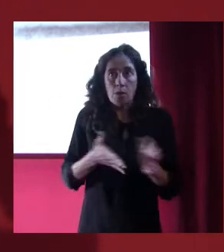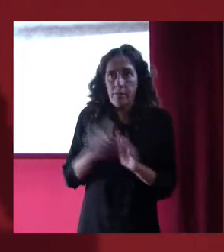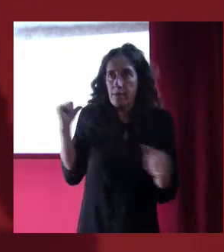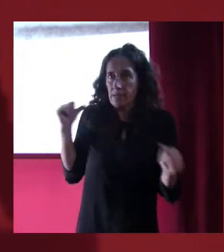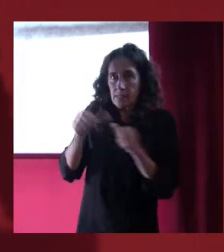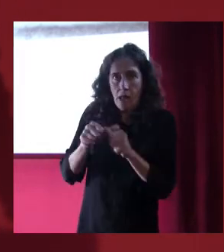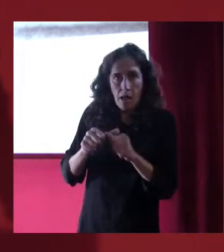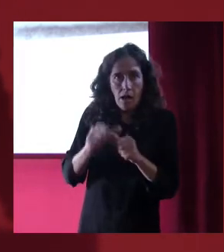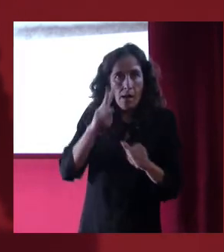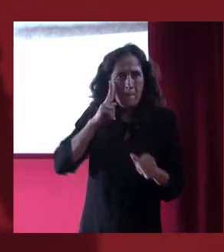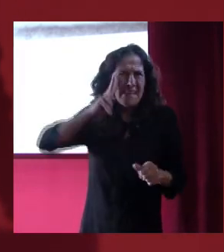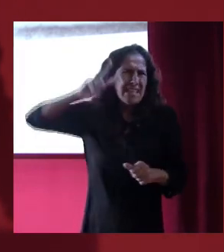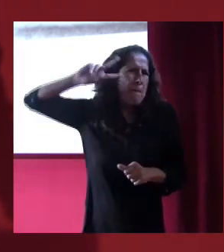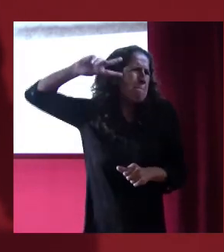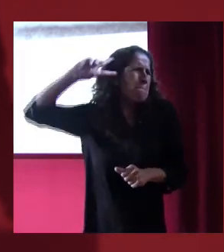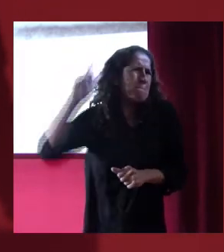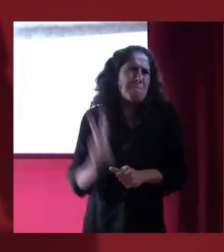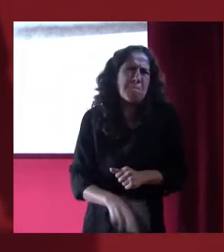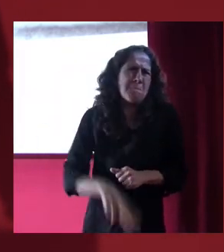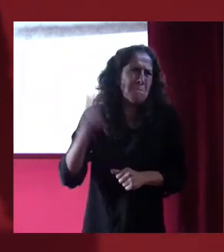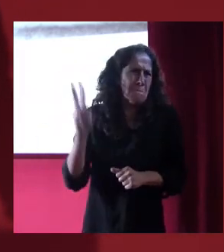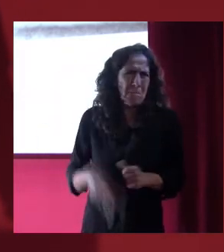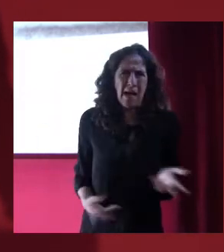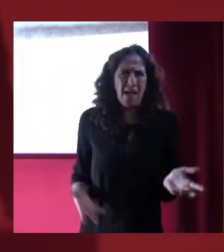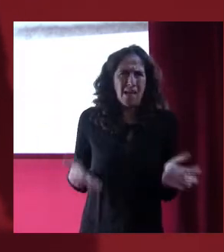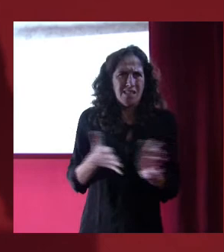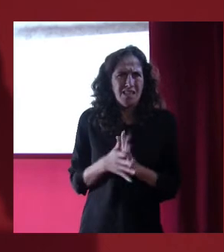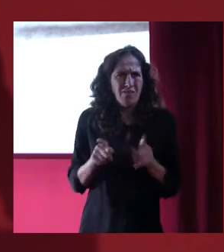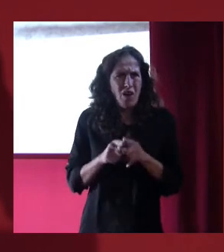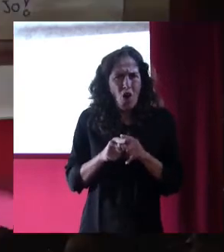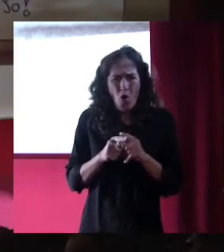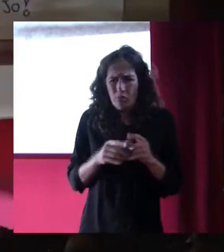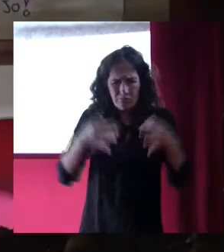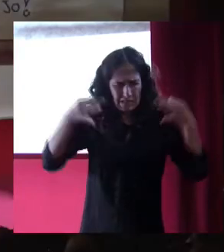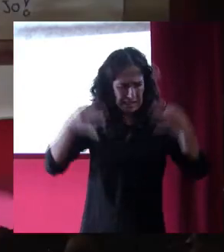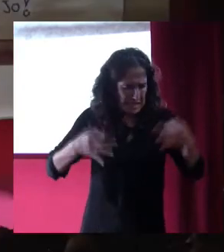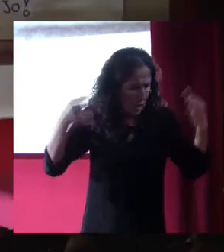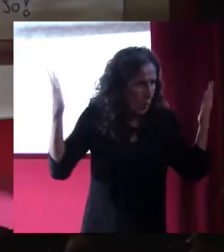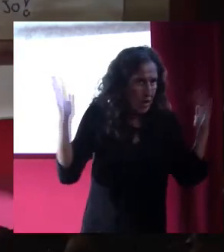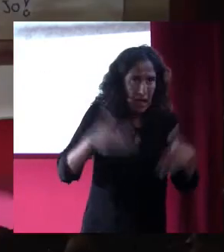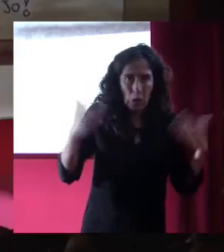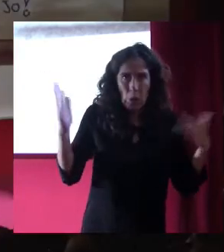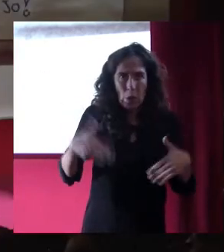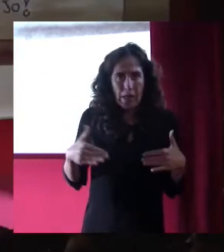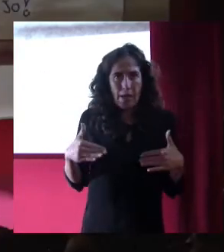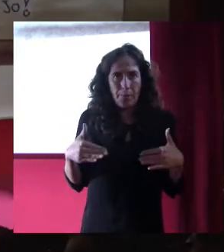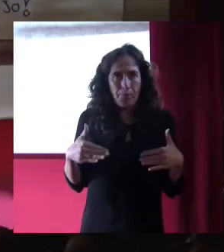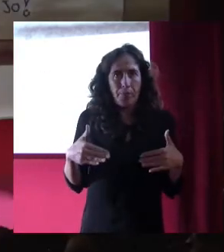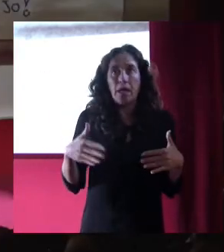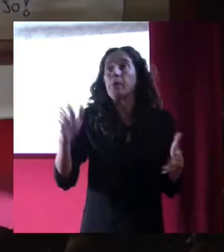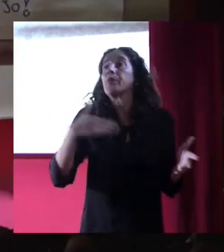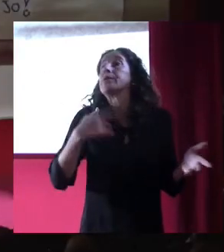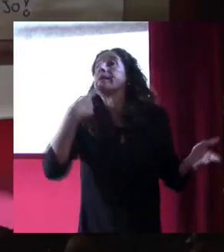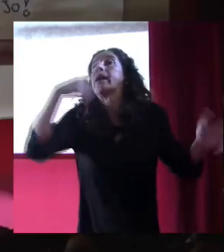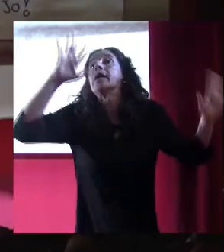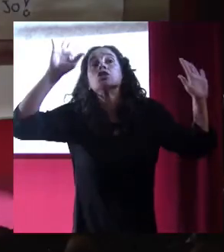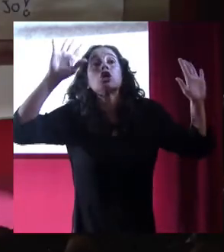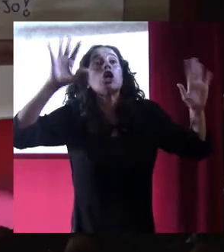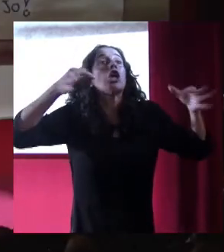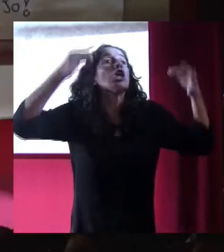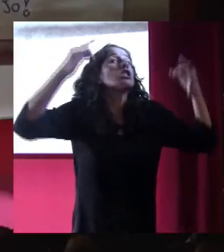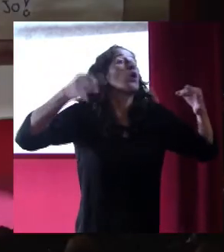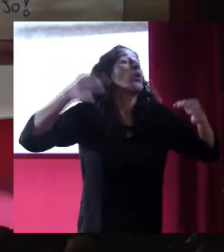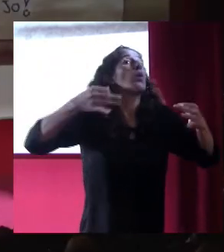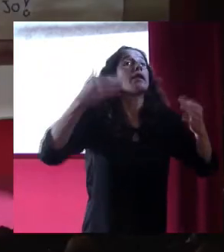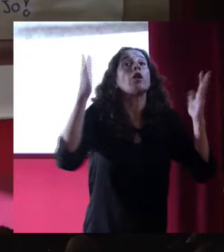recent de Barcelona, mai havíem sigut víctimes de tanta inseguretat. Algú us dirà, inseguretat és un